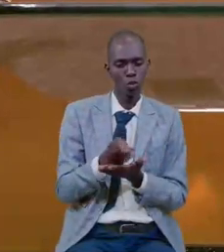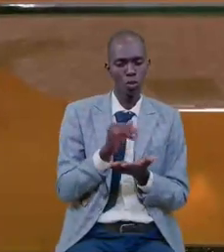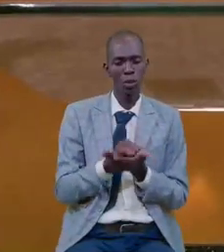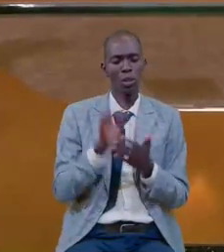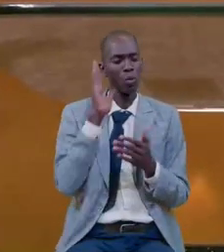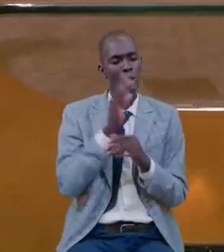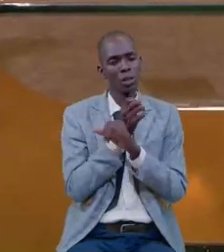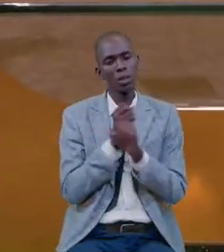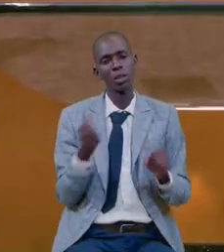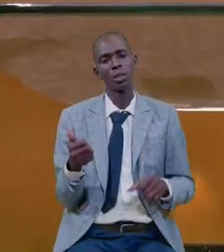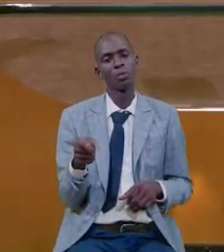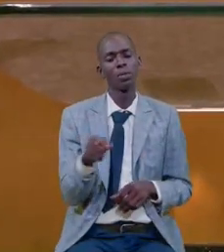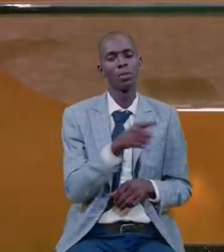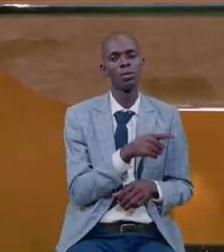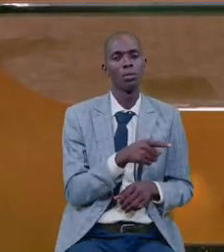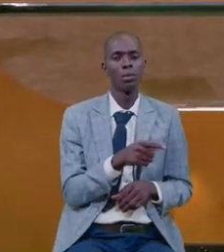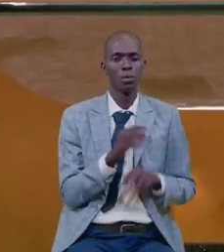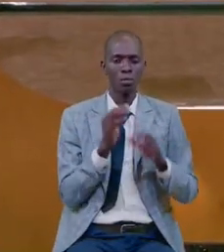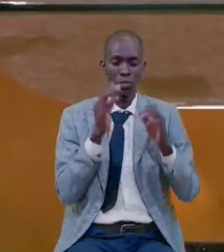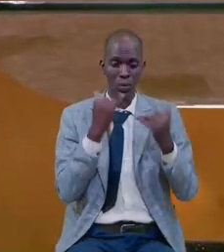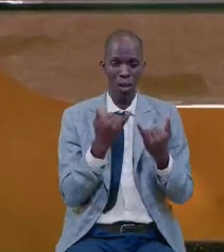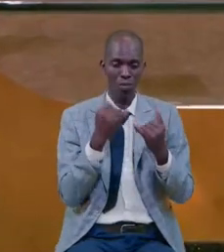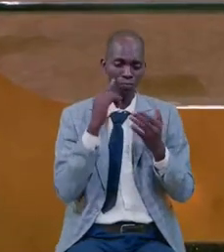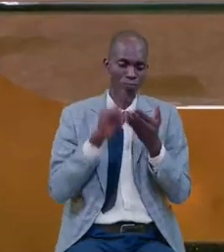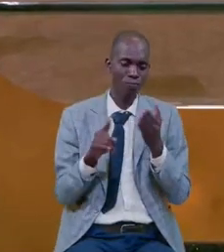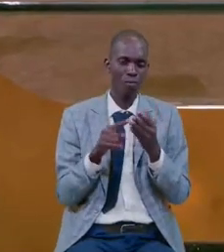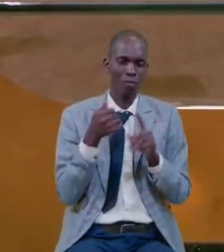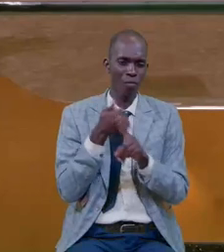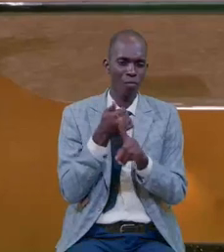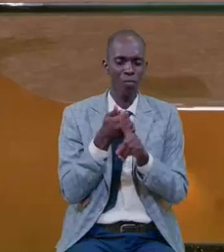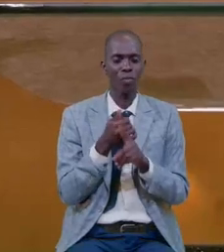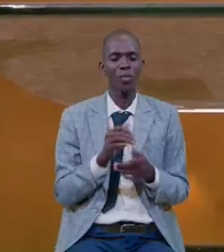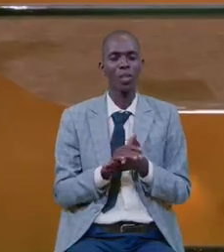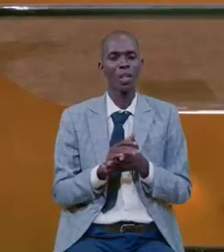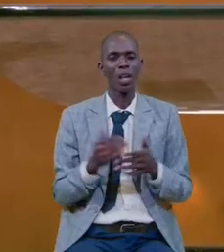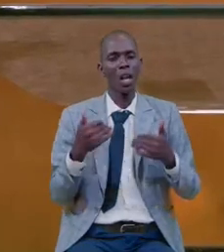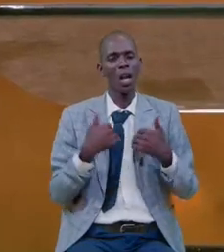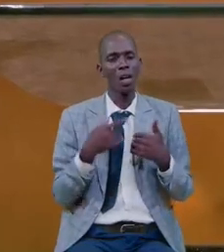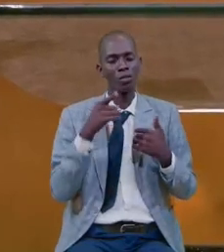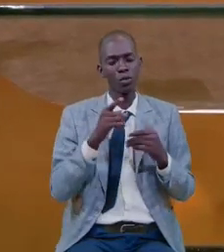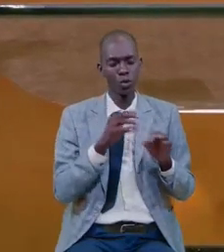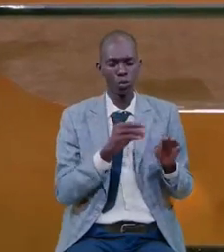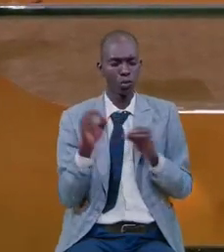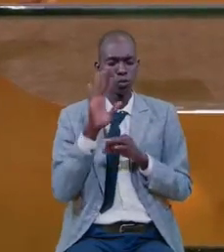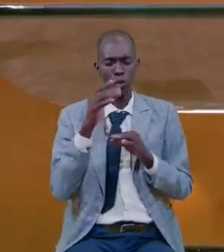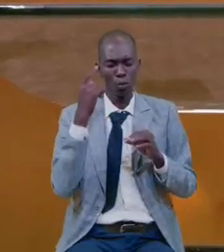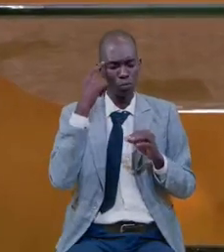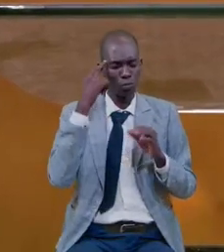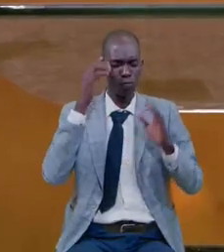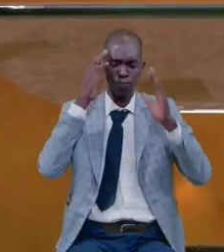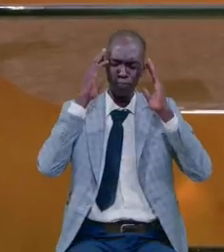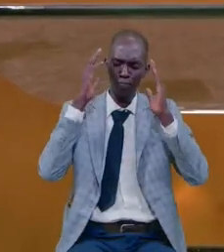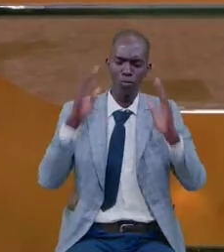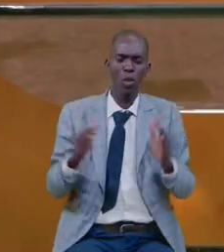Regardez-vous. Est-ce que vous êtes déplacé? Est-ce que vous avez quitté le salut